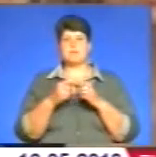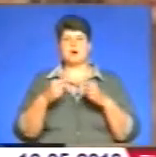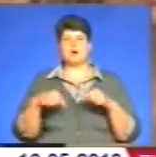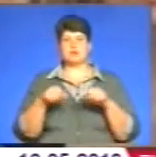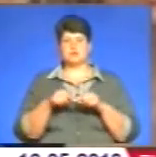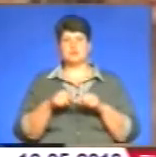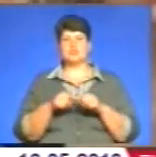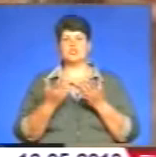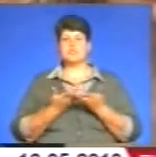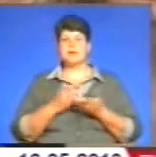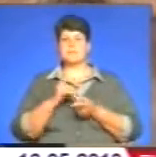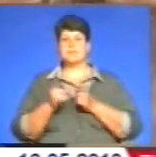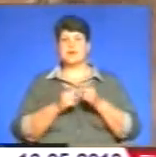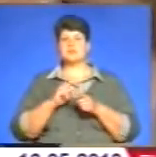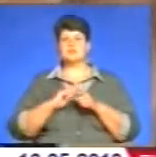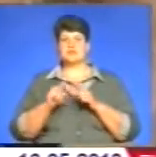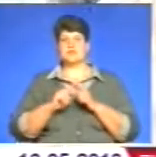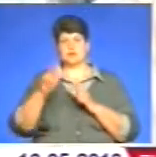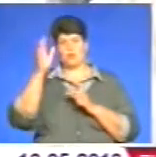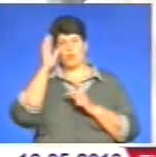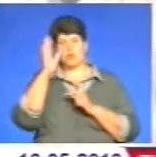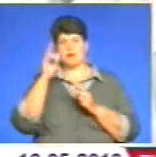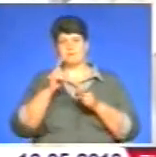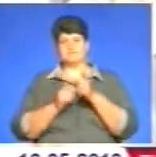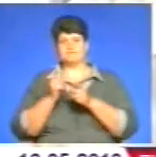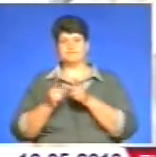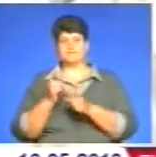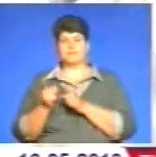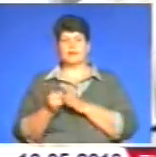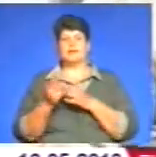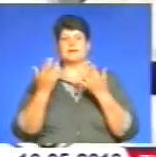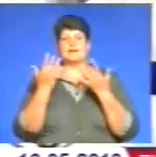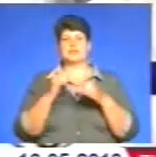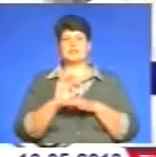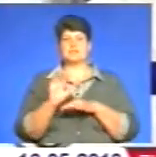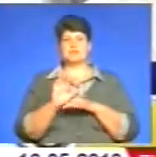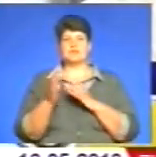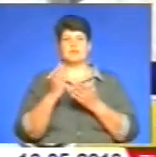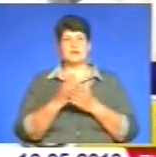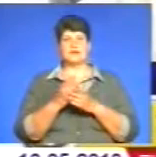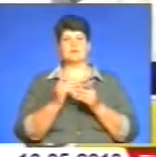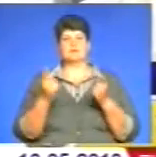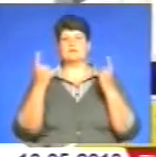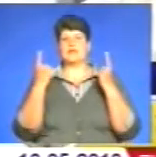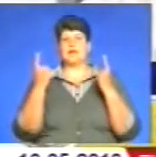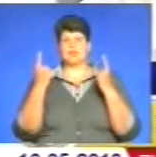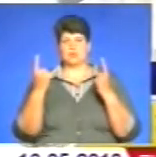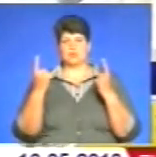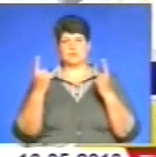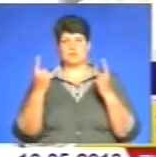життя змінюється швидше ніж Наукова школа кількість випускників є на з великою